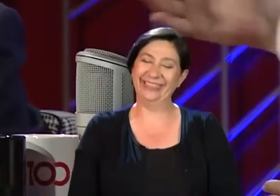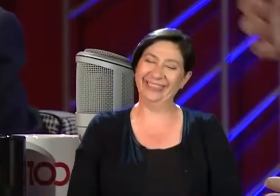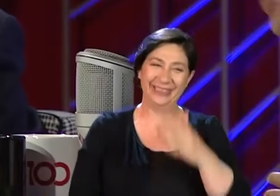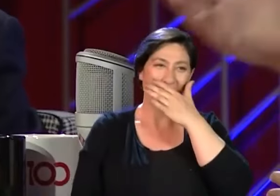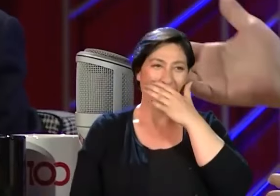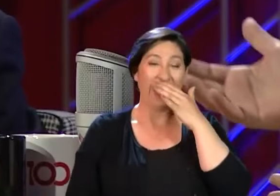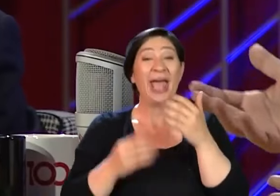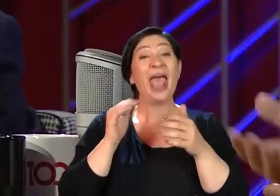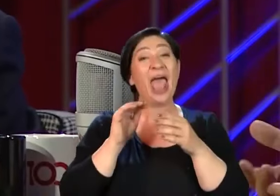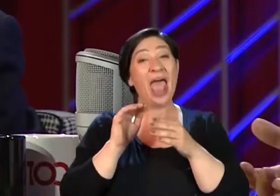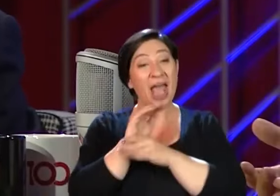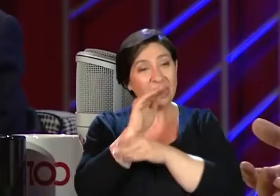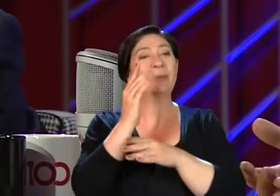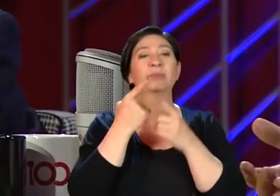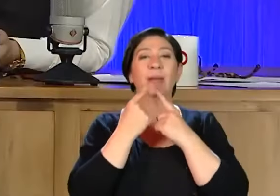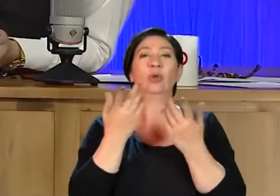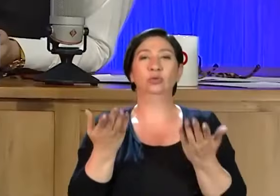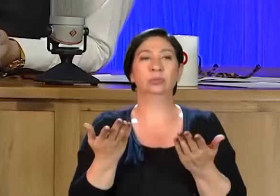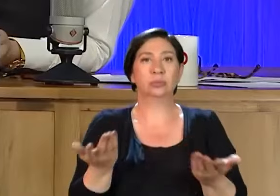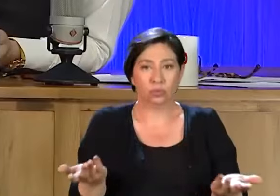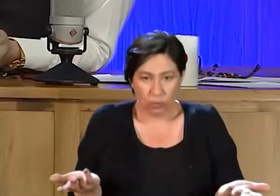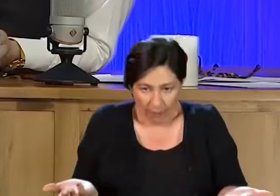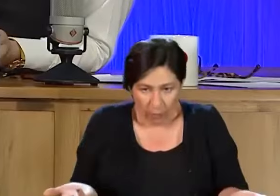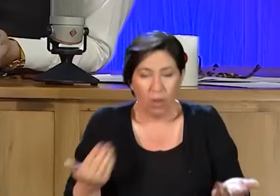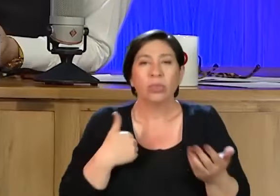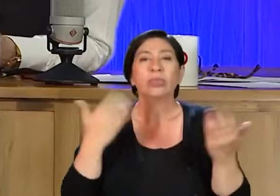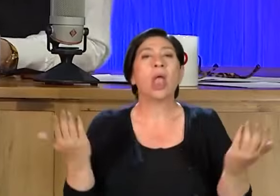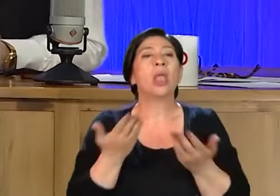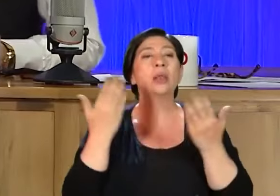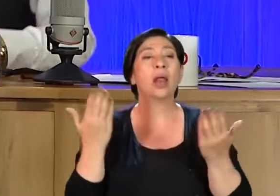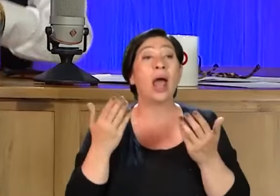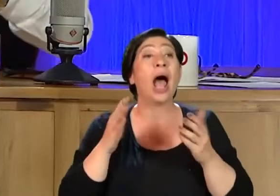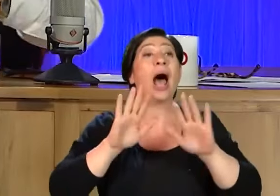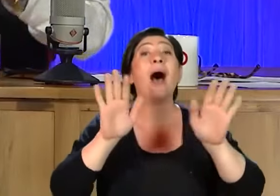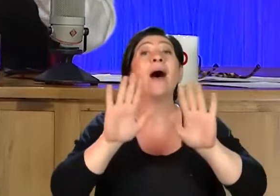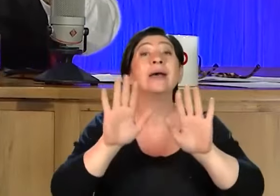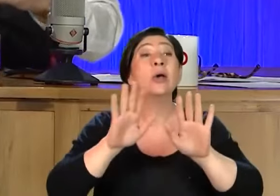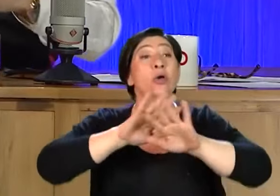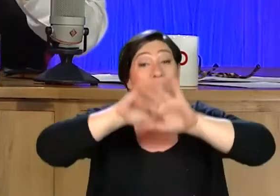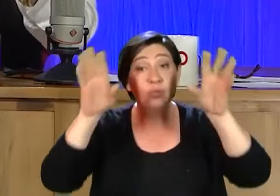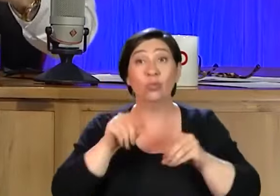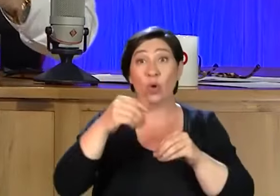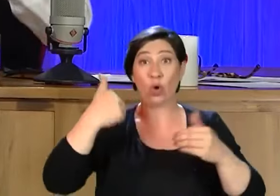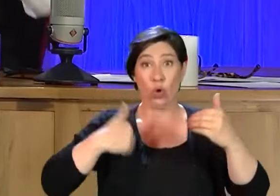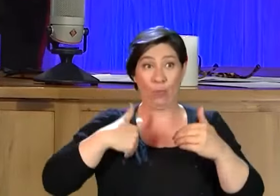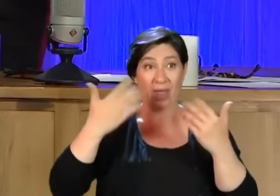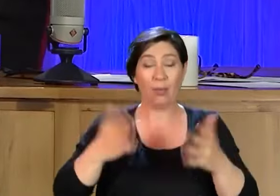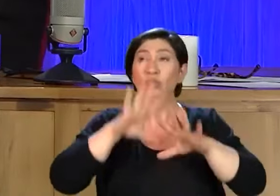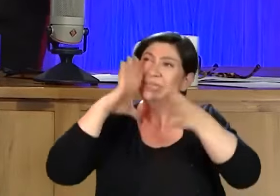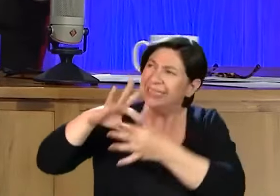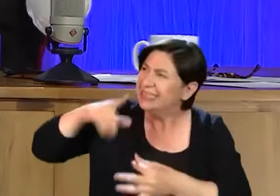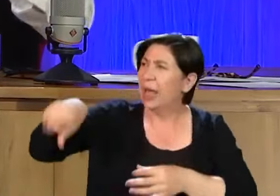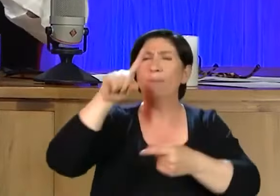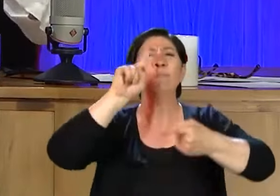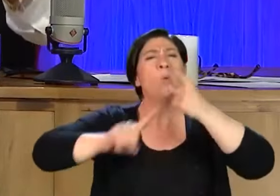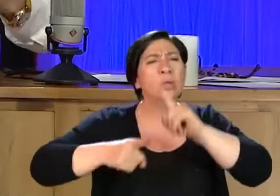Yani yaşadım diyebiliyor musunuz? Ya gayet tabii, neler neler yani biz... Yani hayır, bütün bu kurumlar, bütün bu insanlar,